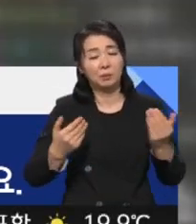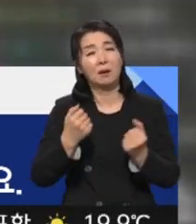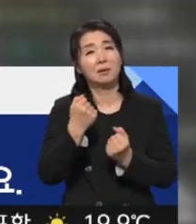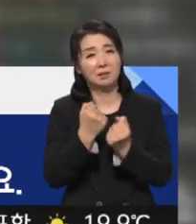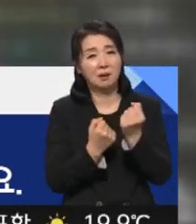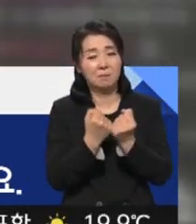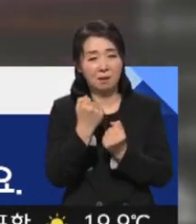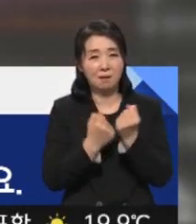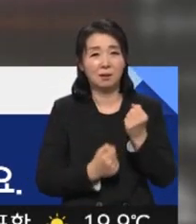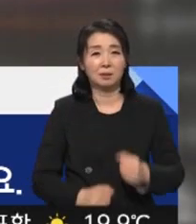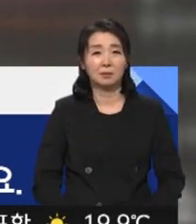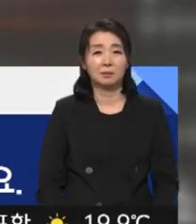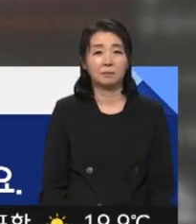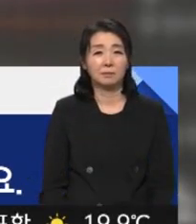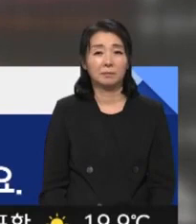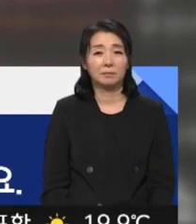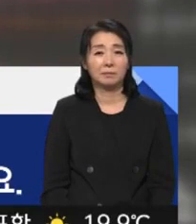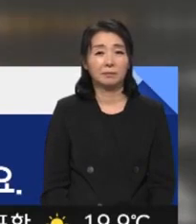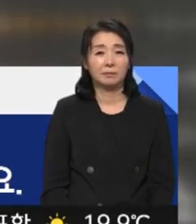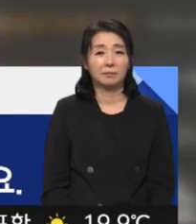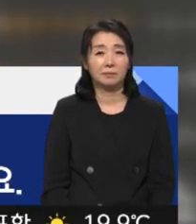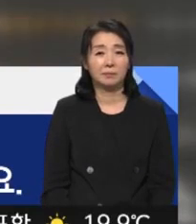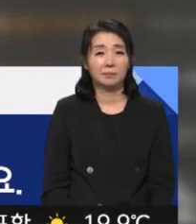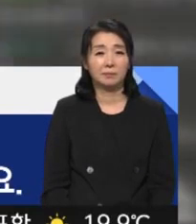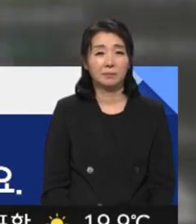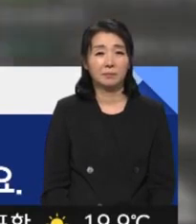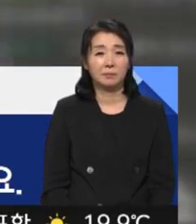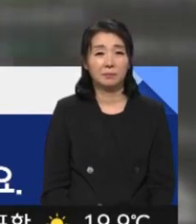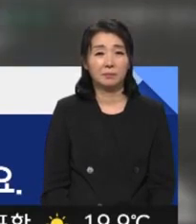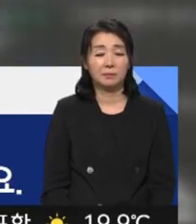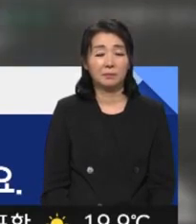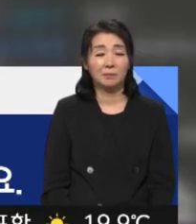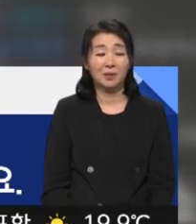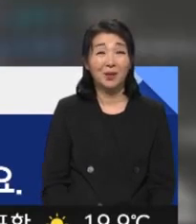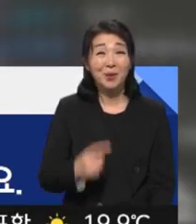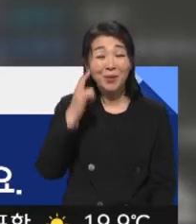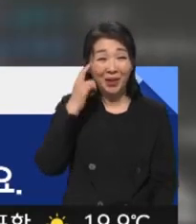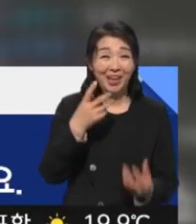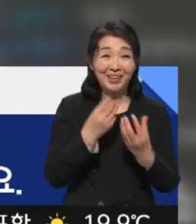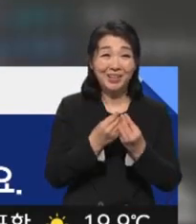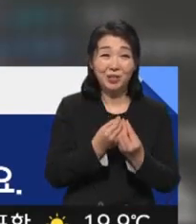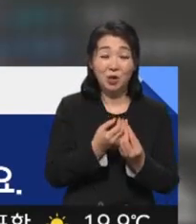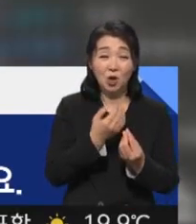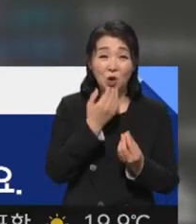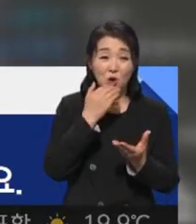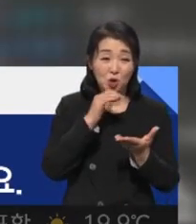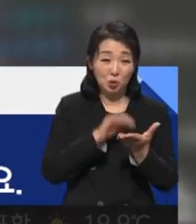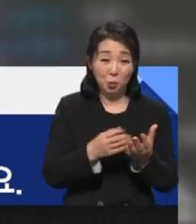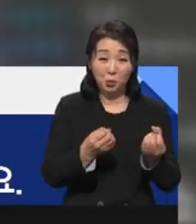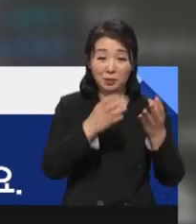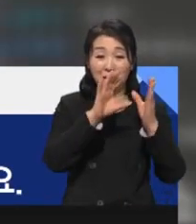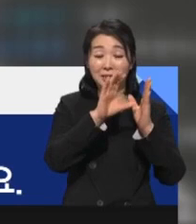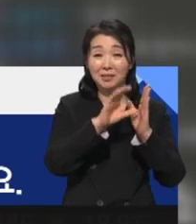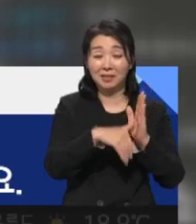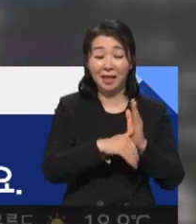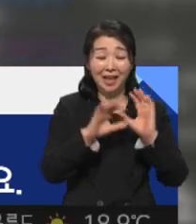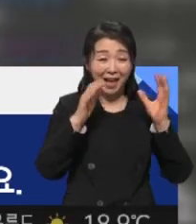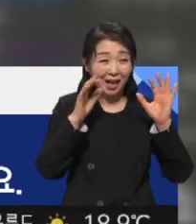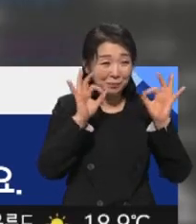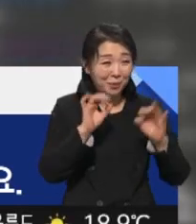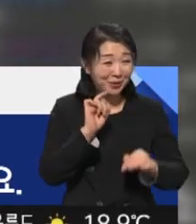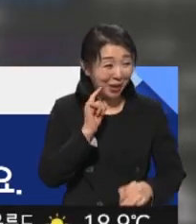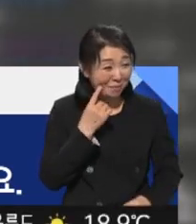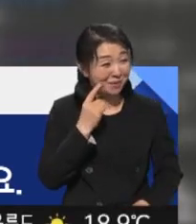설명을 한 거거든요. 그 우리가 뭐 저 그 돌잔치에 가면 전부 그 아이 보고